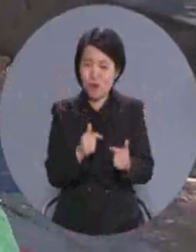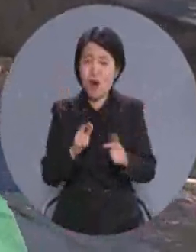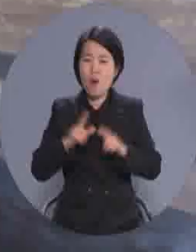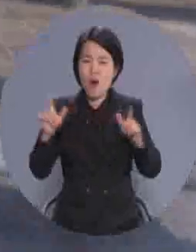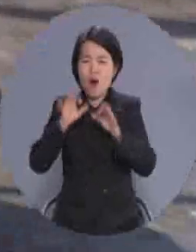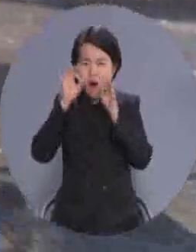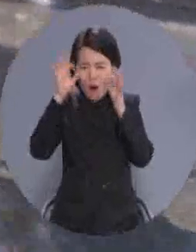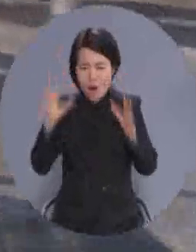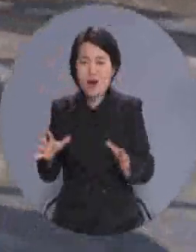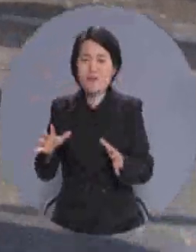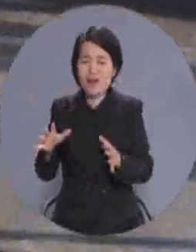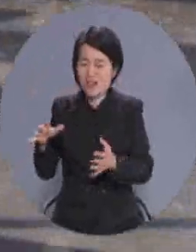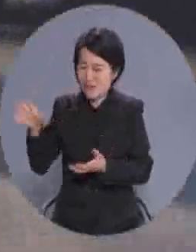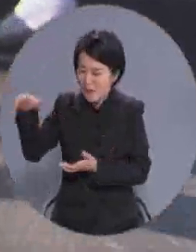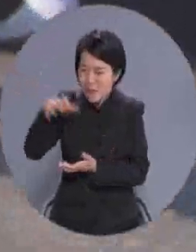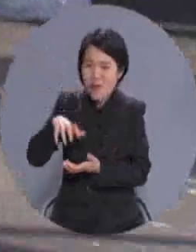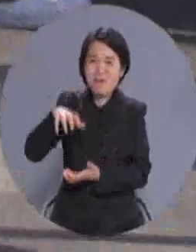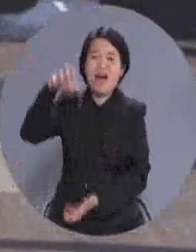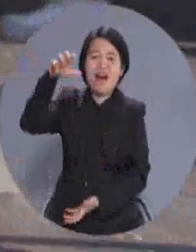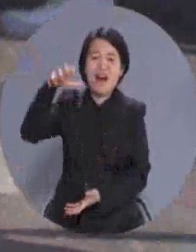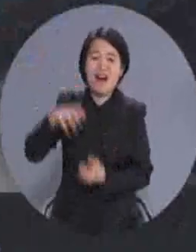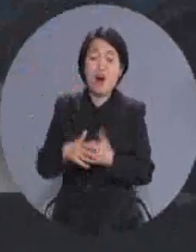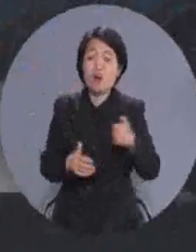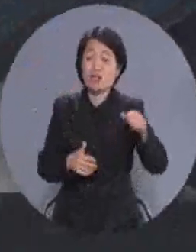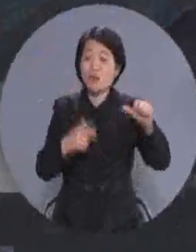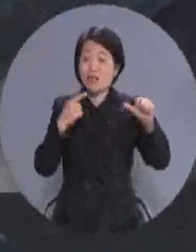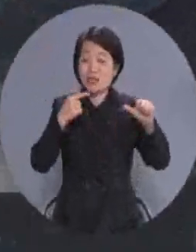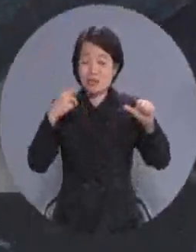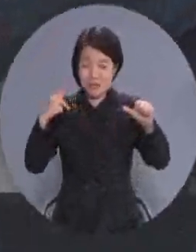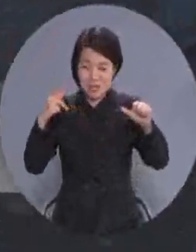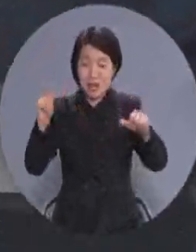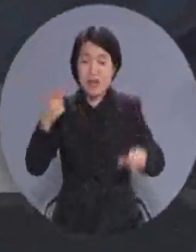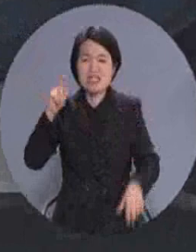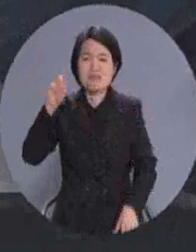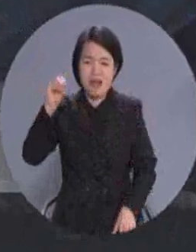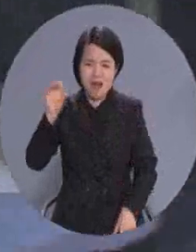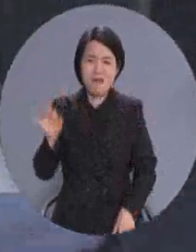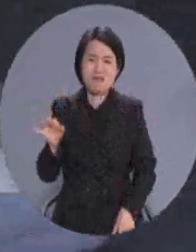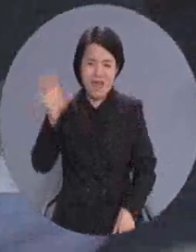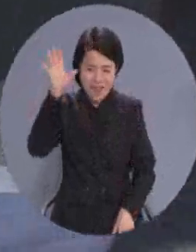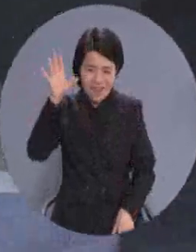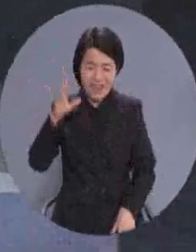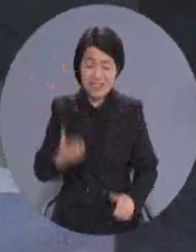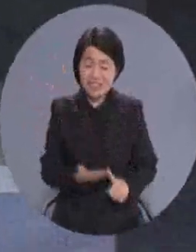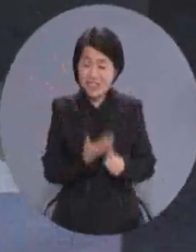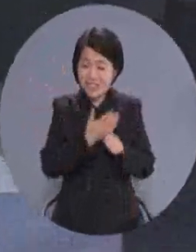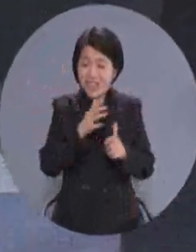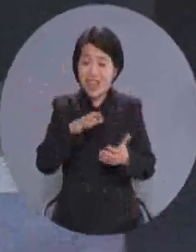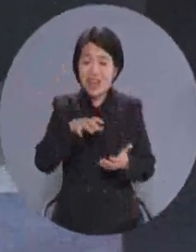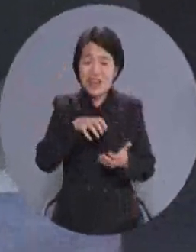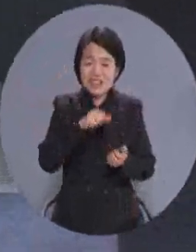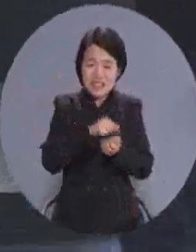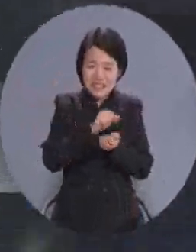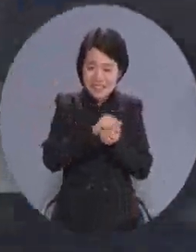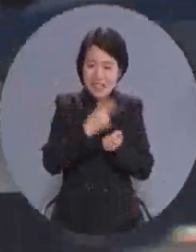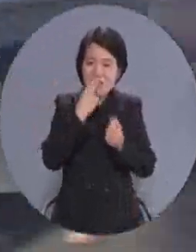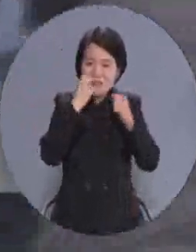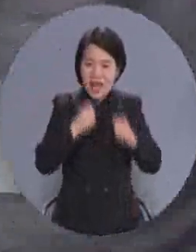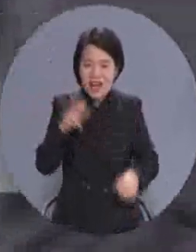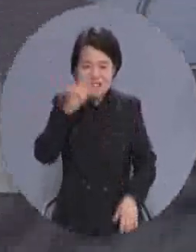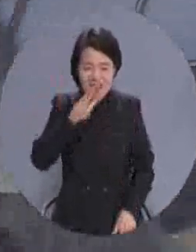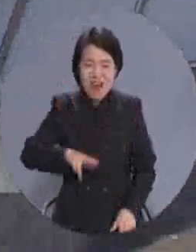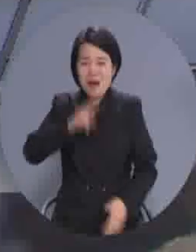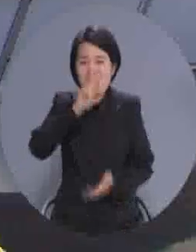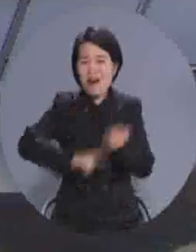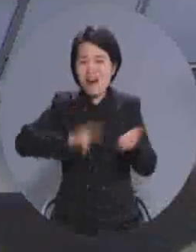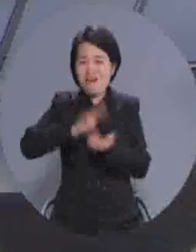거야. 55kg 한 바구니에 최고 110만 원. 산지에서 채취한 싱싱한 새조개는 전국으로